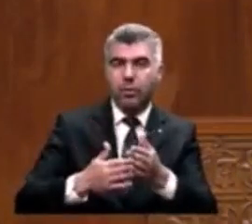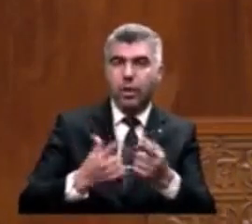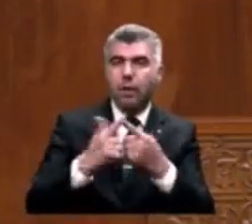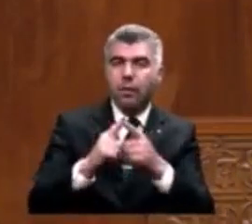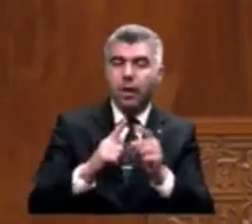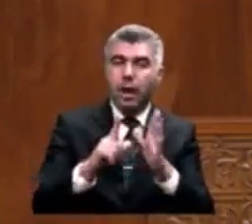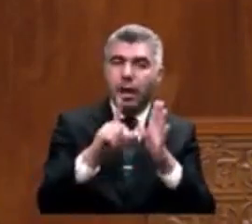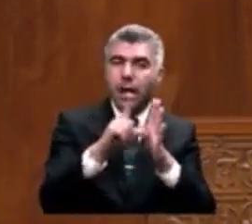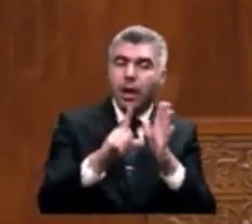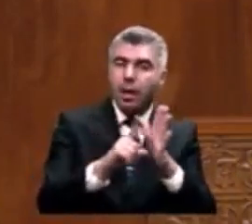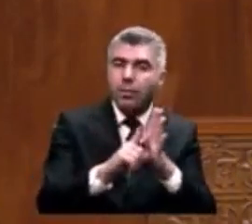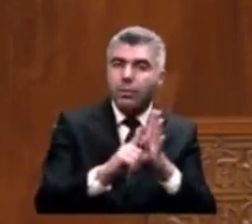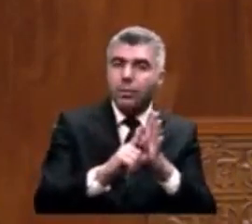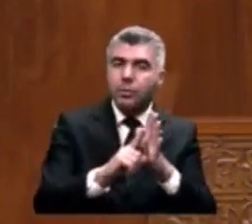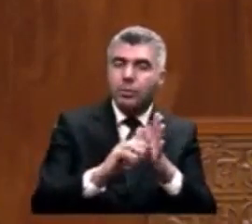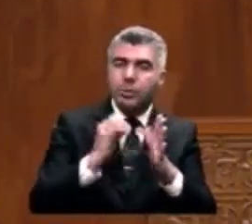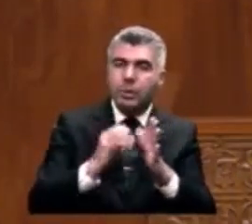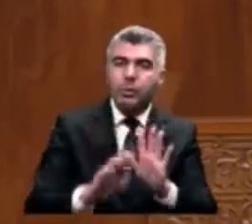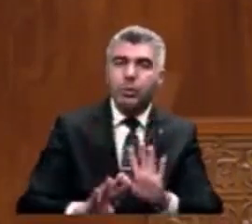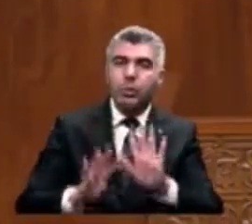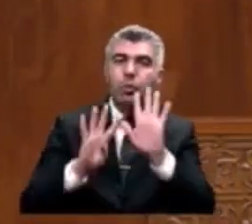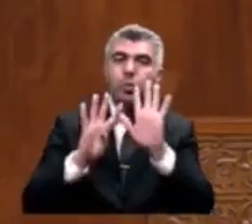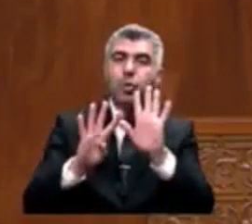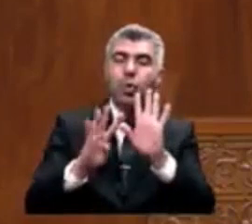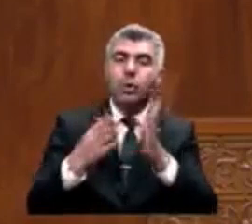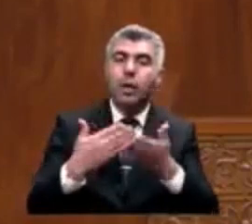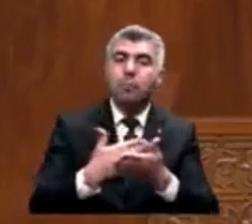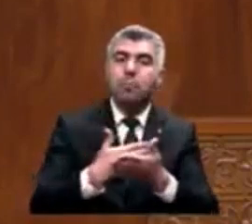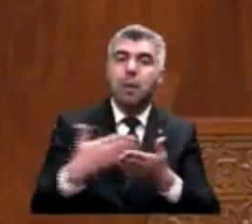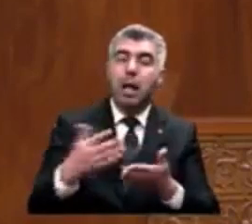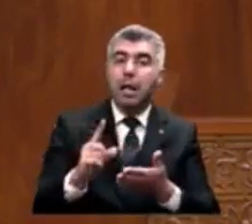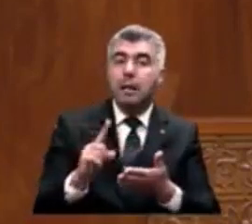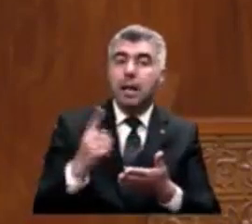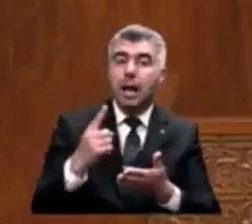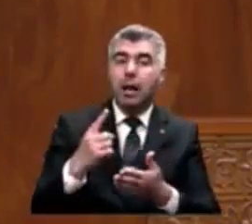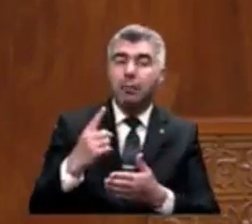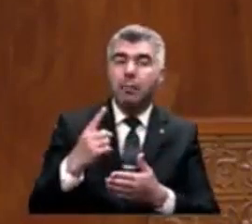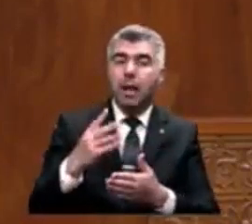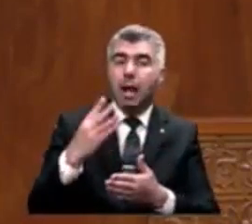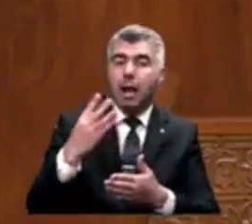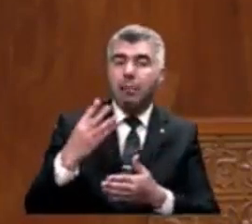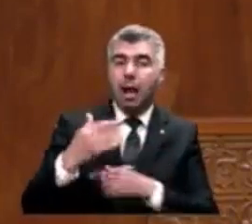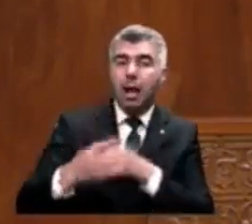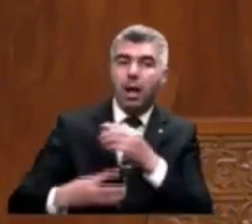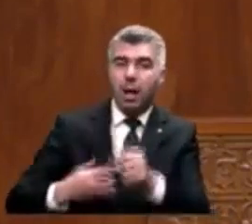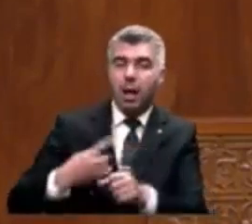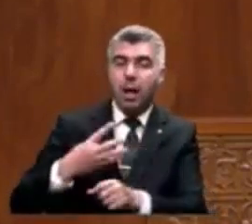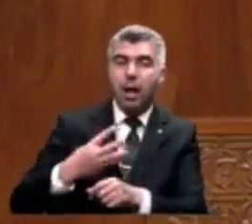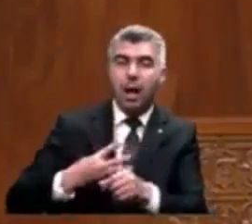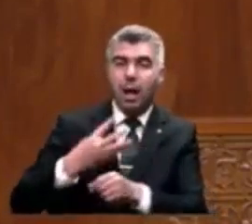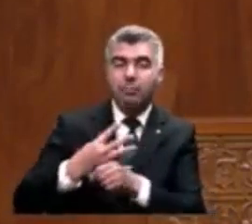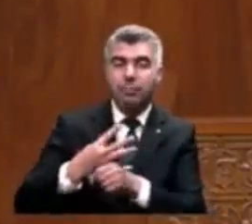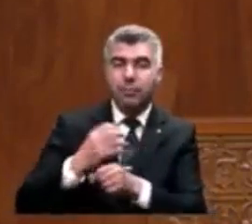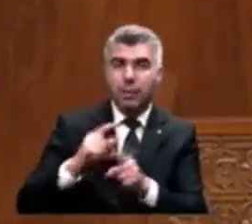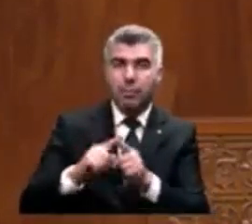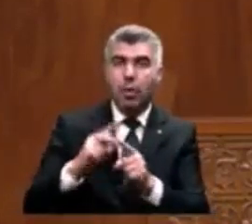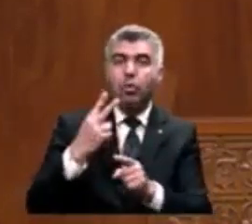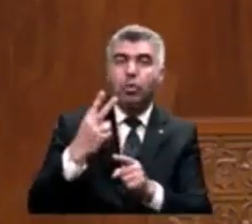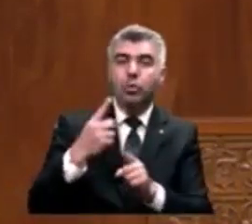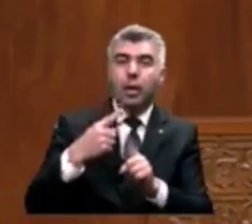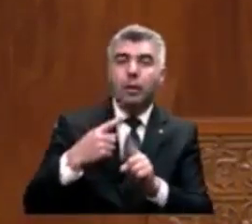النظام الأساسي 9 مليار ديال الدرهم في 4 سنوات، وخصنا نضيفوا لها 2 مليار ديال الدرهم